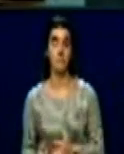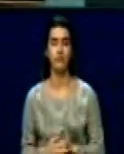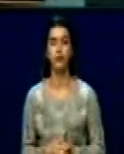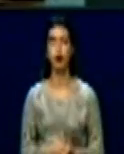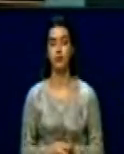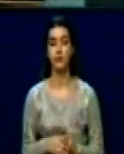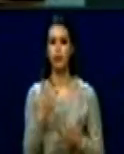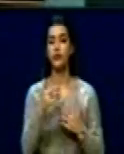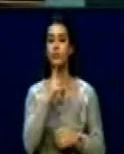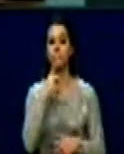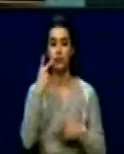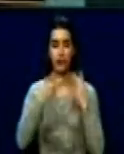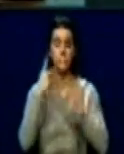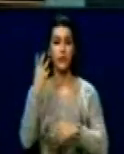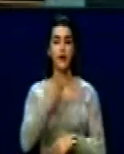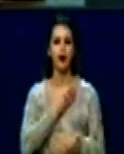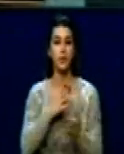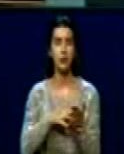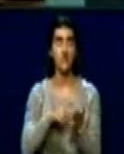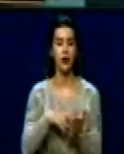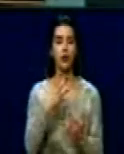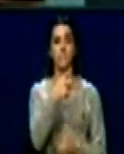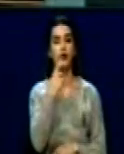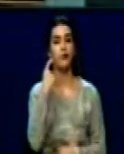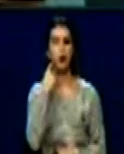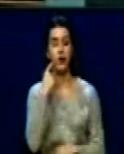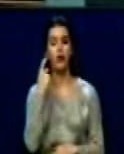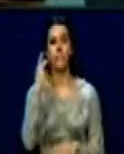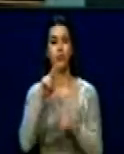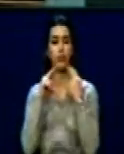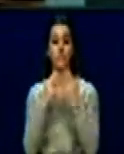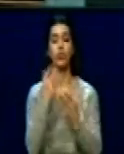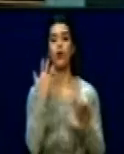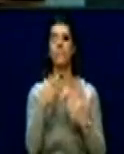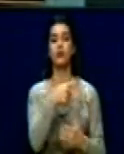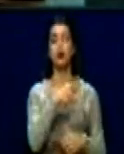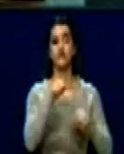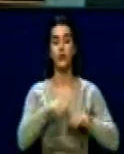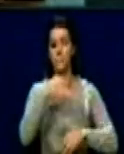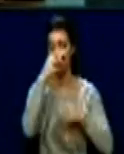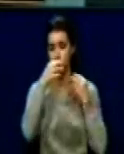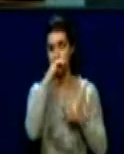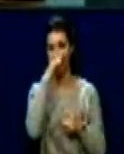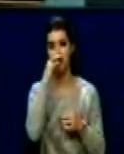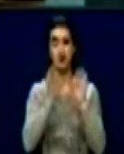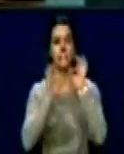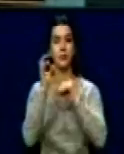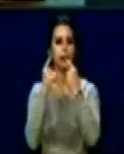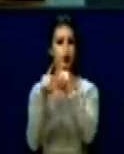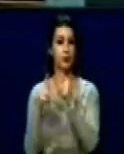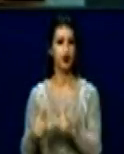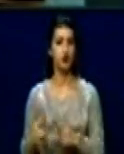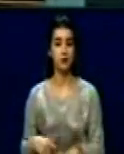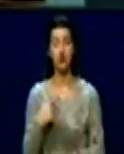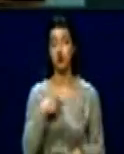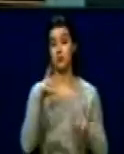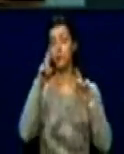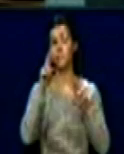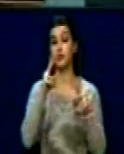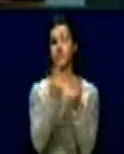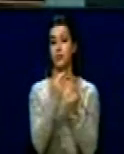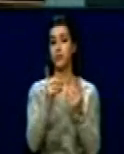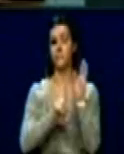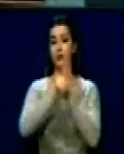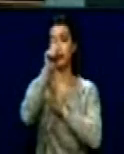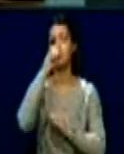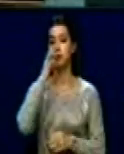fund FMN-ja apo Banka Botërore apo vetë qeveria e Kosovës. Pra edhe kjo rritje ekonomike une do të kisha shpresuar të jetë ashtu, po duke